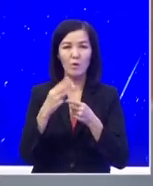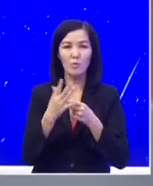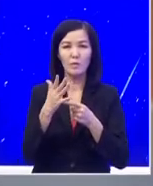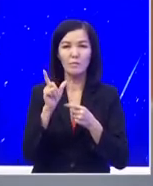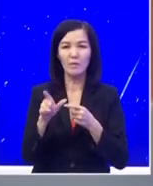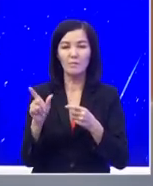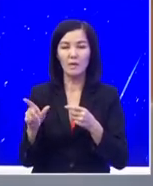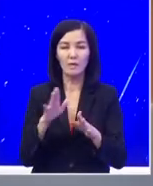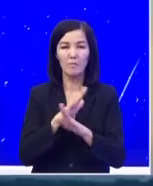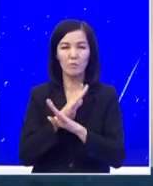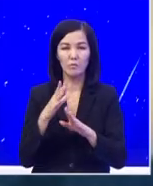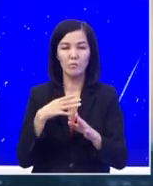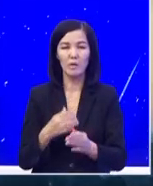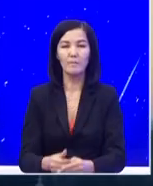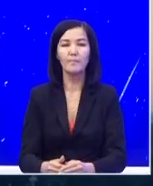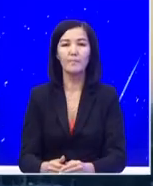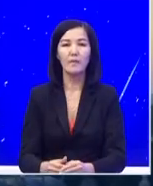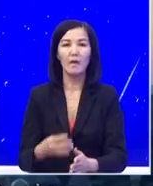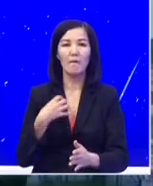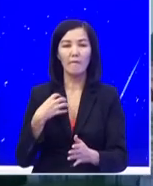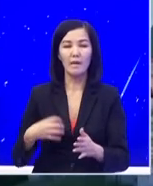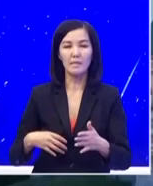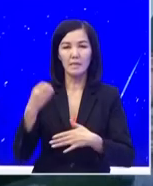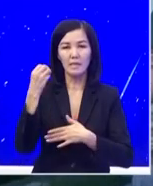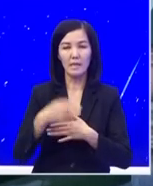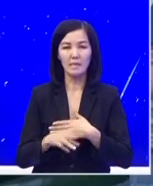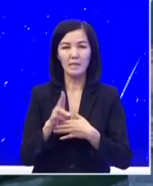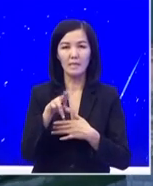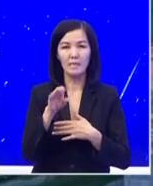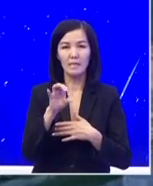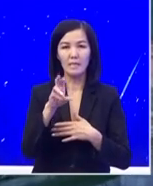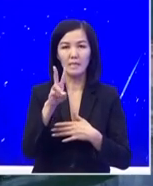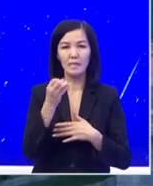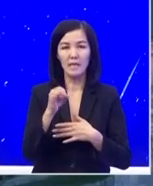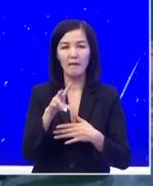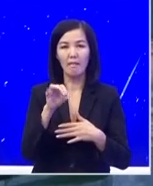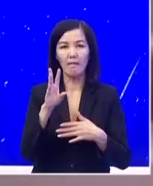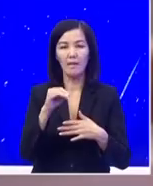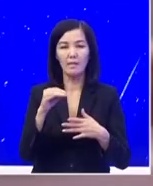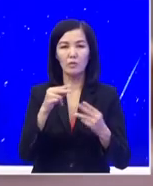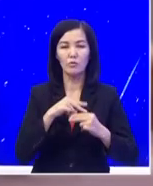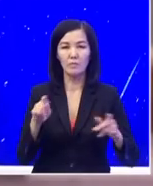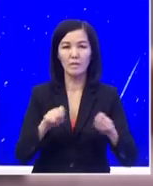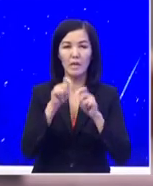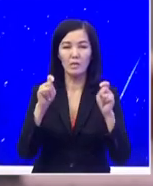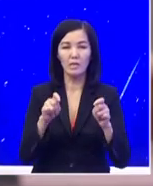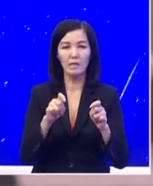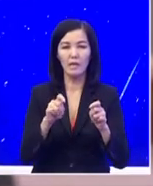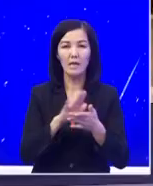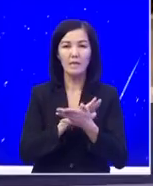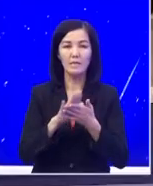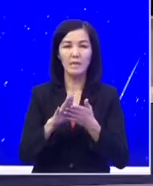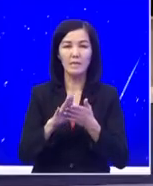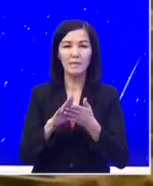көз жұмған. Франция астанасындағы Диснейленд жұмысы қайта жанданды. Десе де санитарлық талаптар сақталуы тиіс.